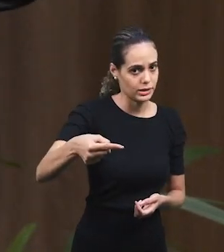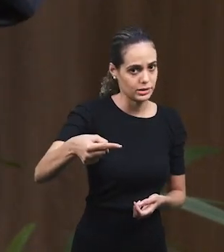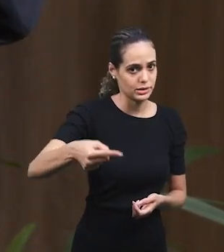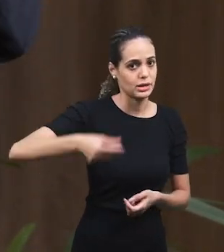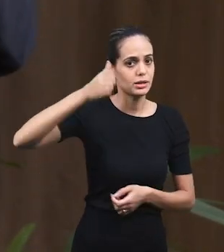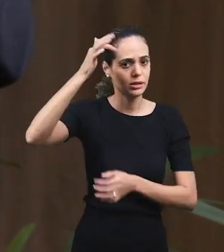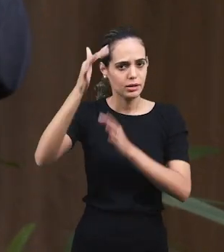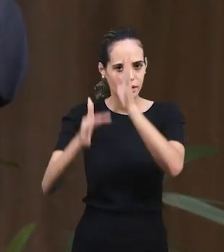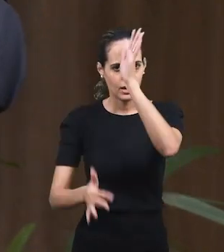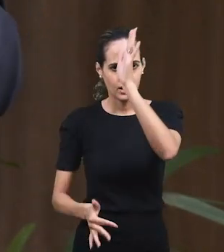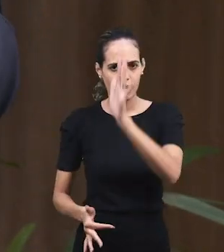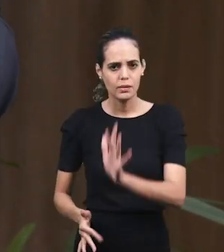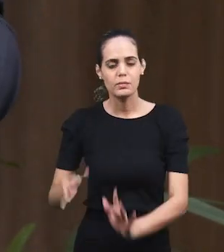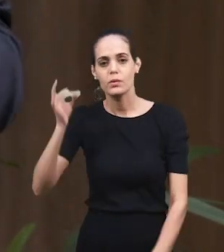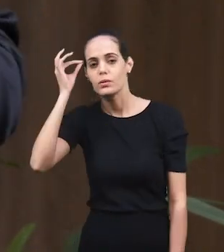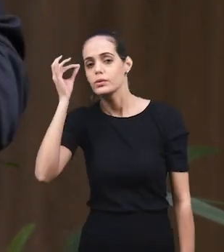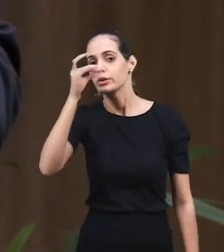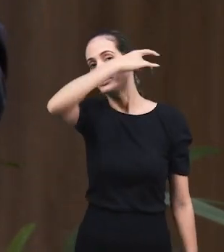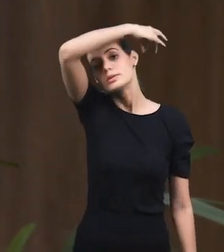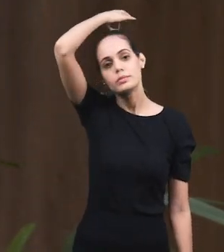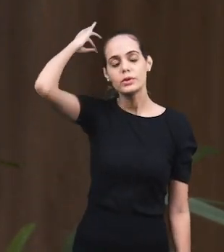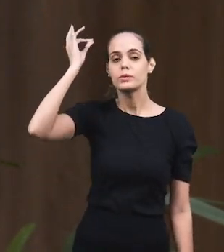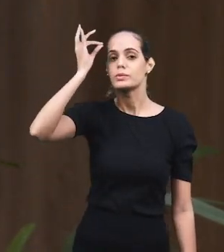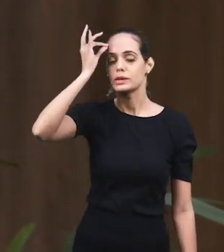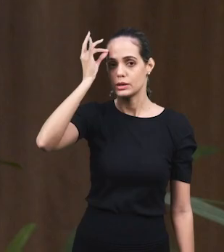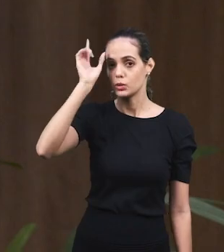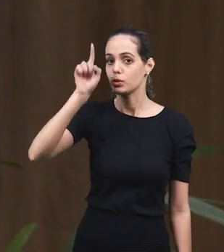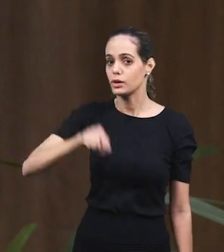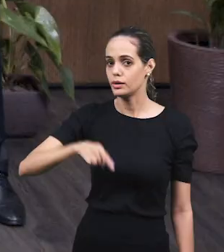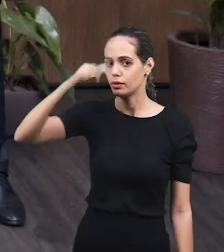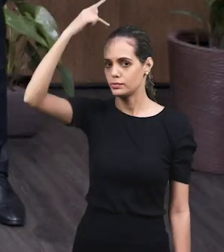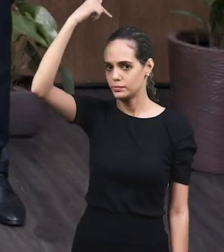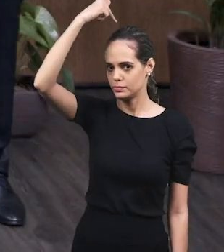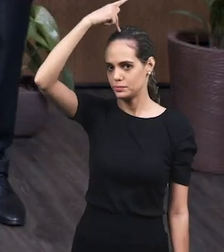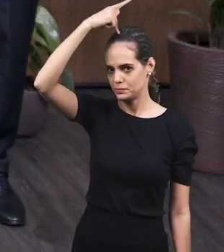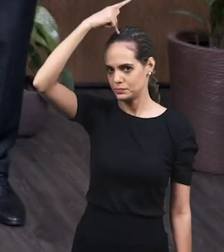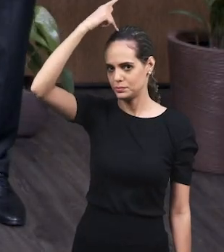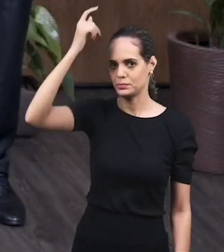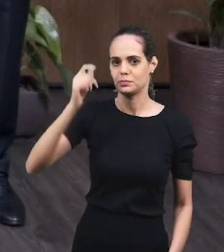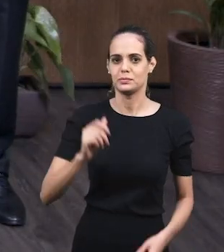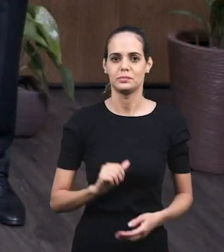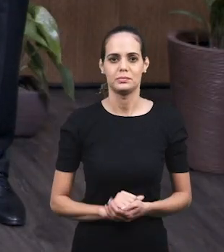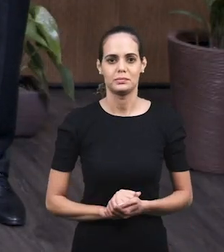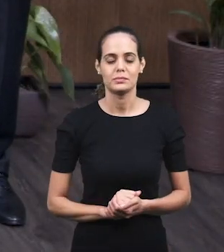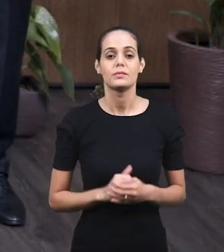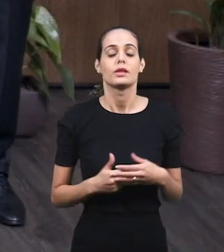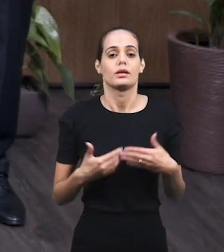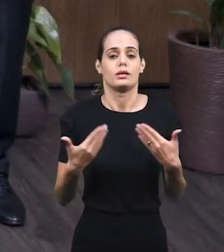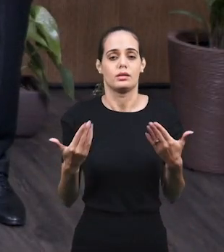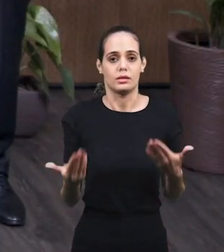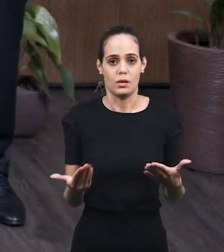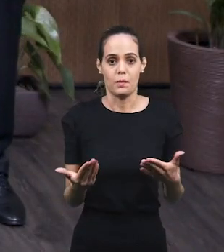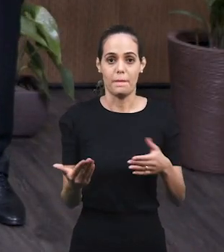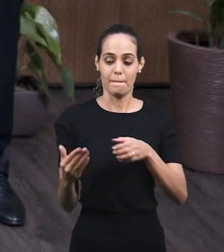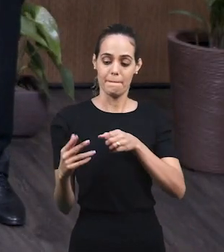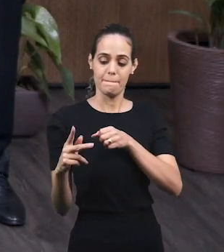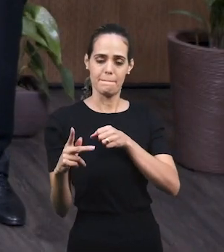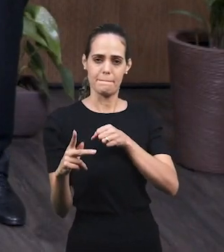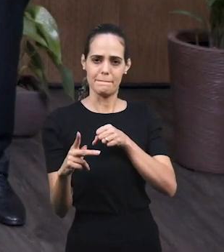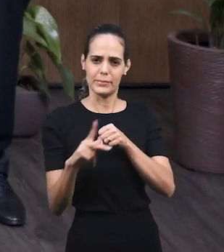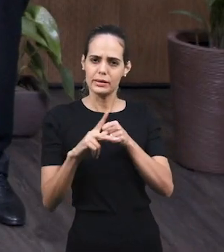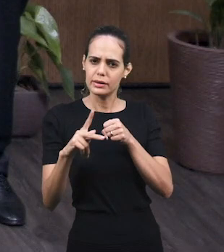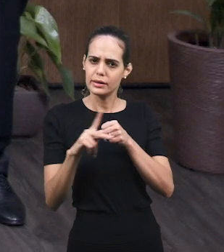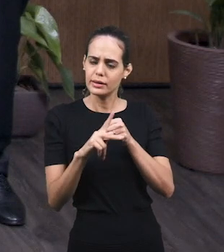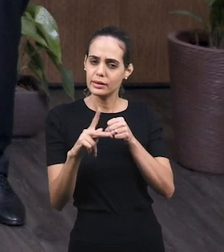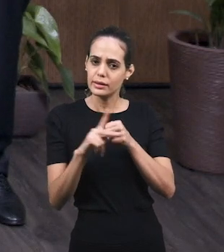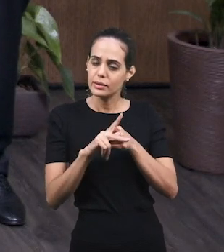la résurrection, et après, peu de temps après, le versement de son Saint-Esprit dans